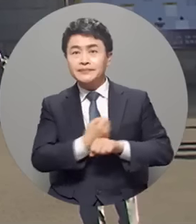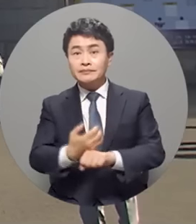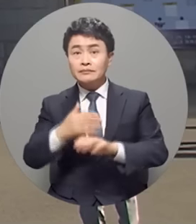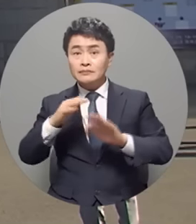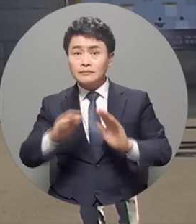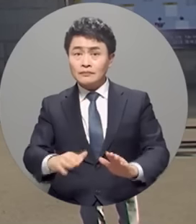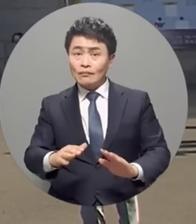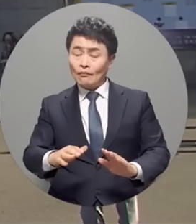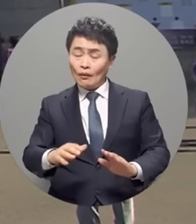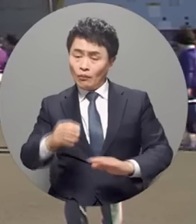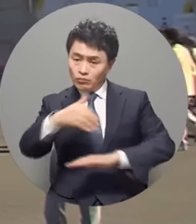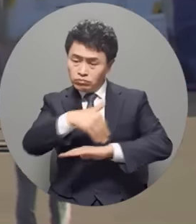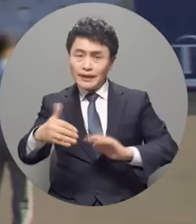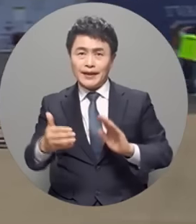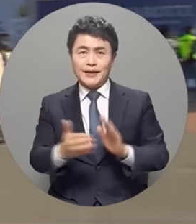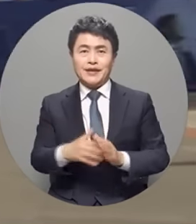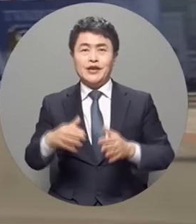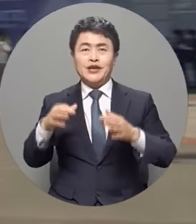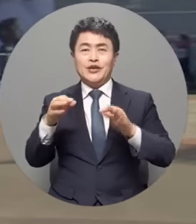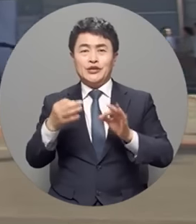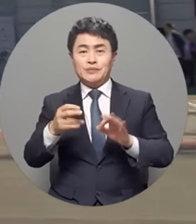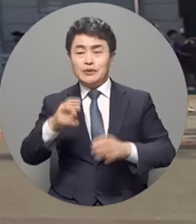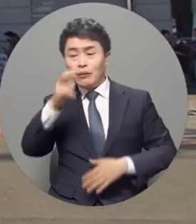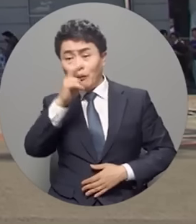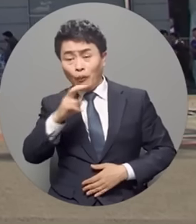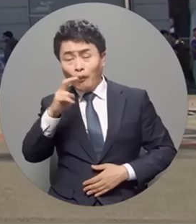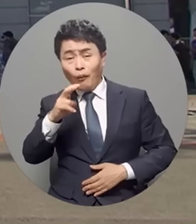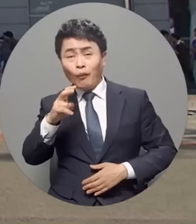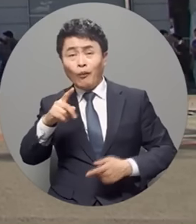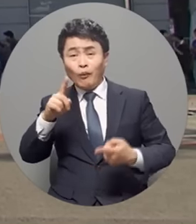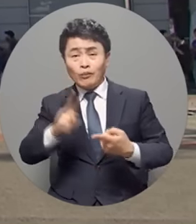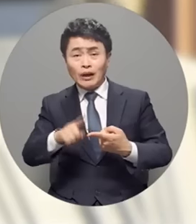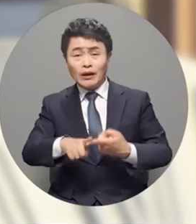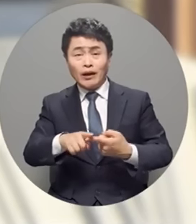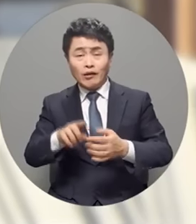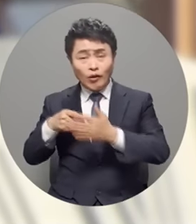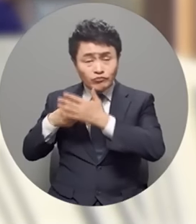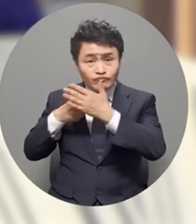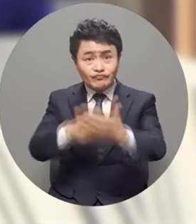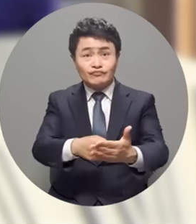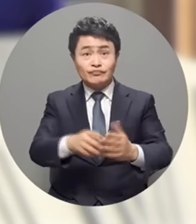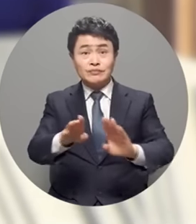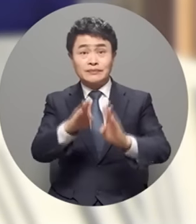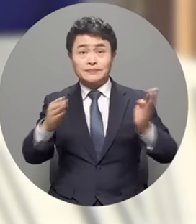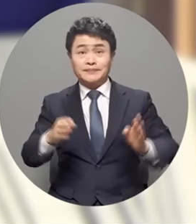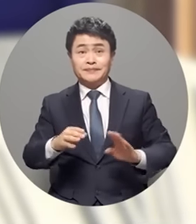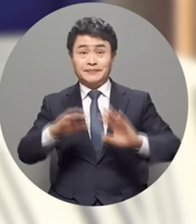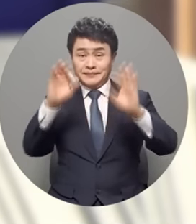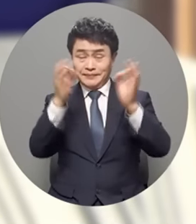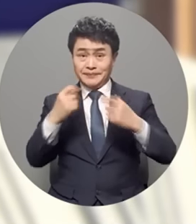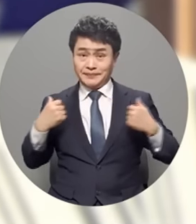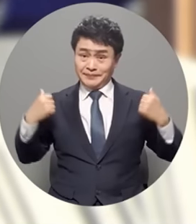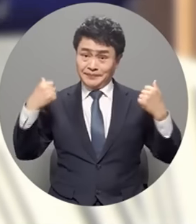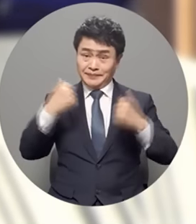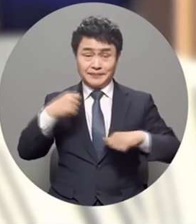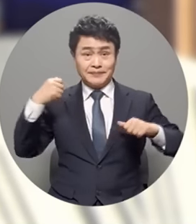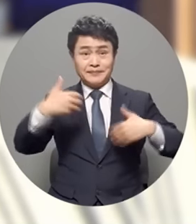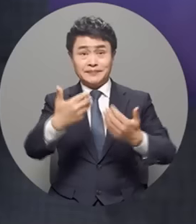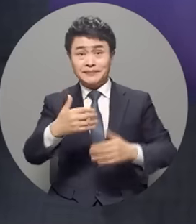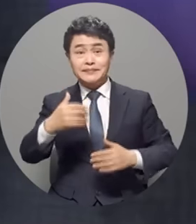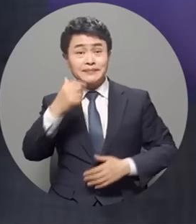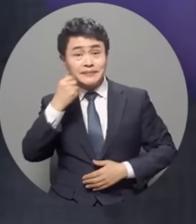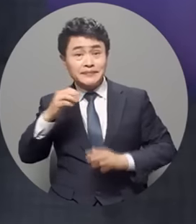가운데 오늘 예정됐던 김씨의 공연은 그대로 강행 다만 보라색 옷을 맞춰입고 공연장을 찾은